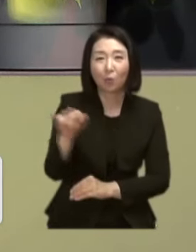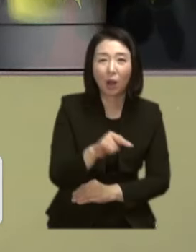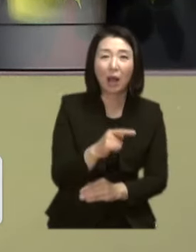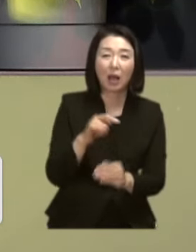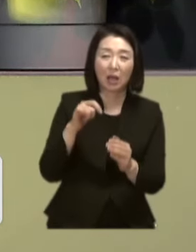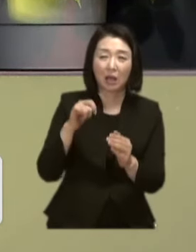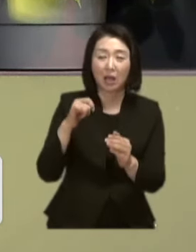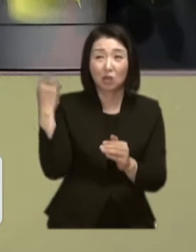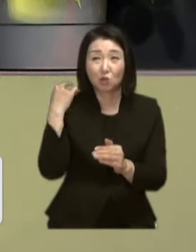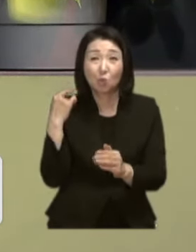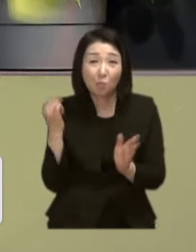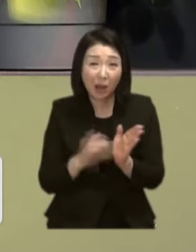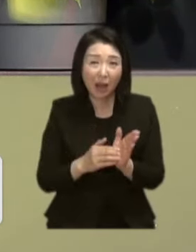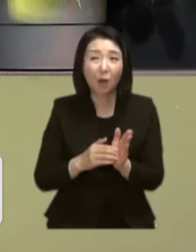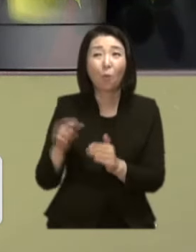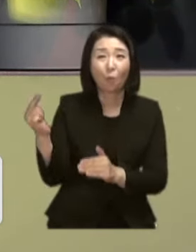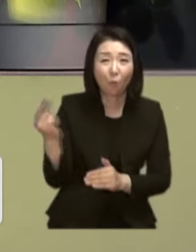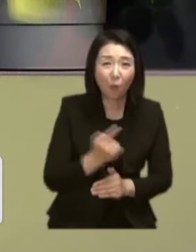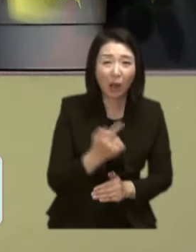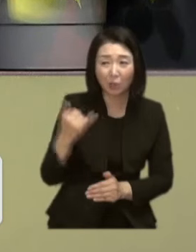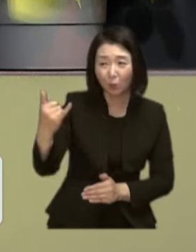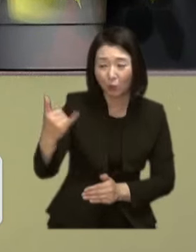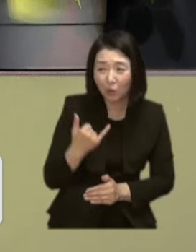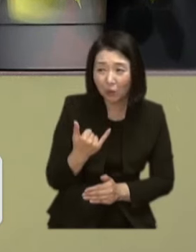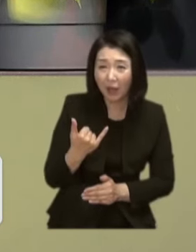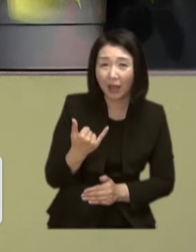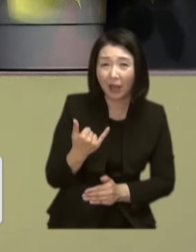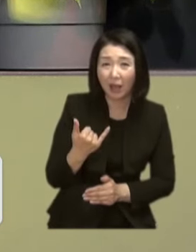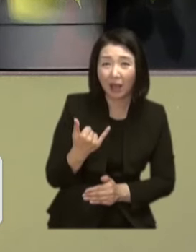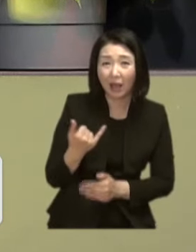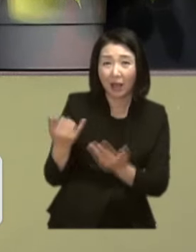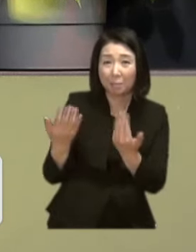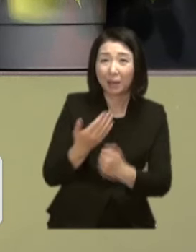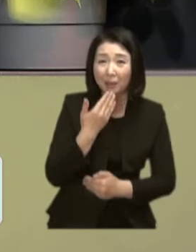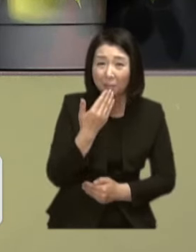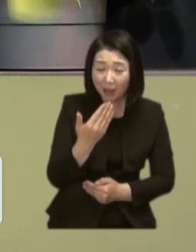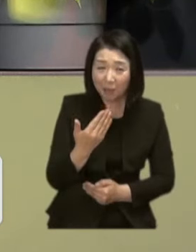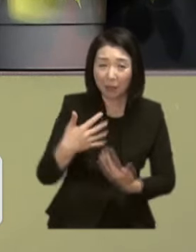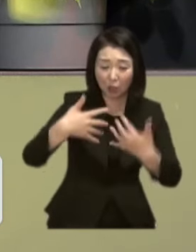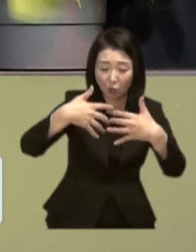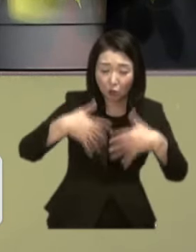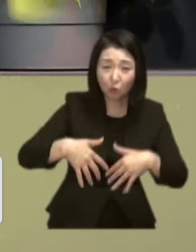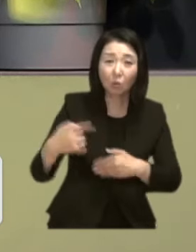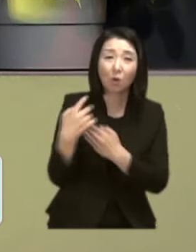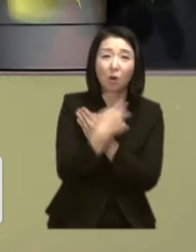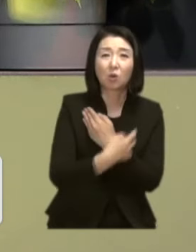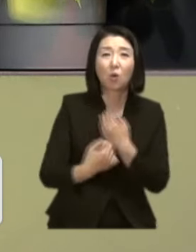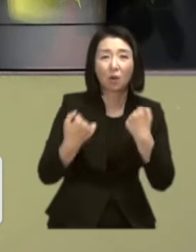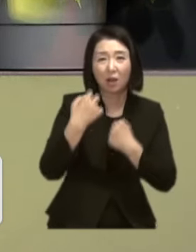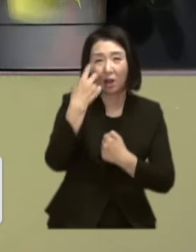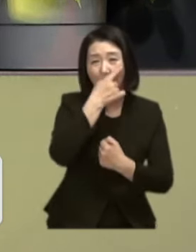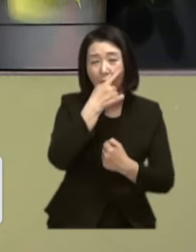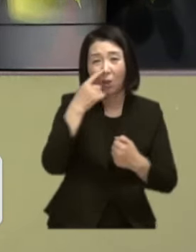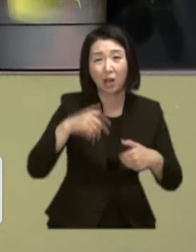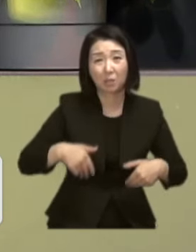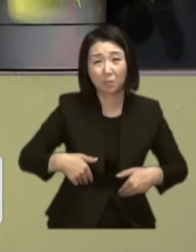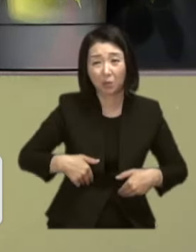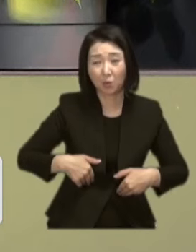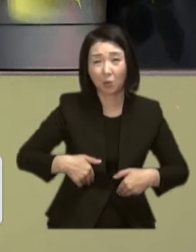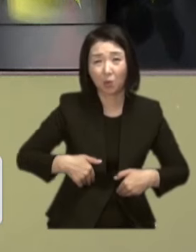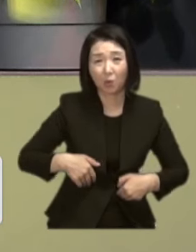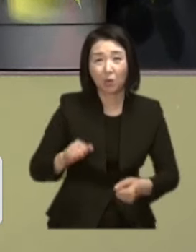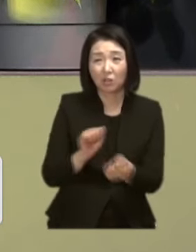아니면 가끔가다 전화가 와요. 좀 받아줄 수 있겠냐고. 그럴 때는 조건은 좀 건강체크죠. 저희가 전염병이 있느냐